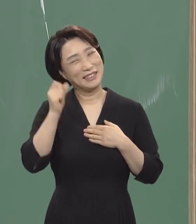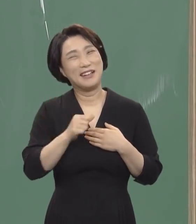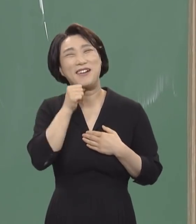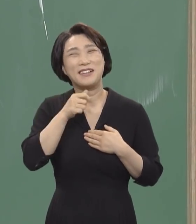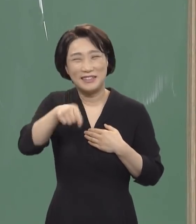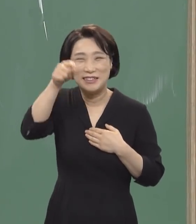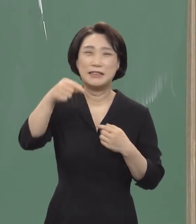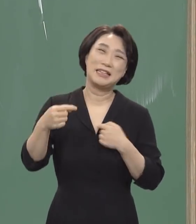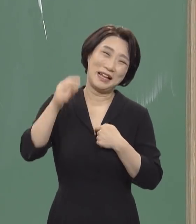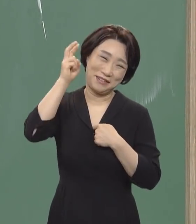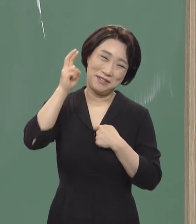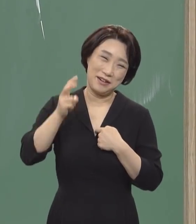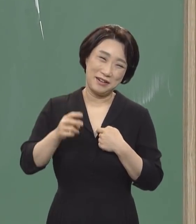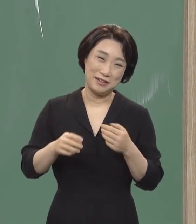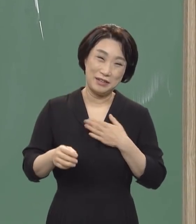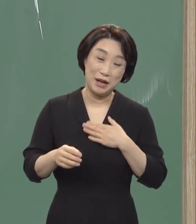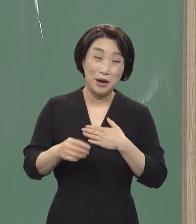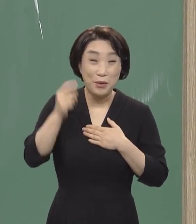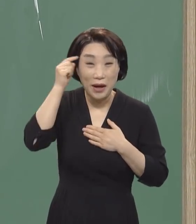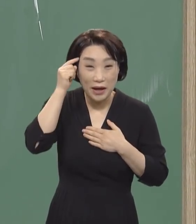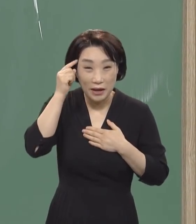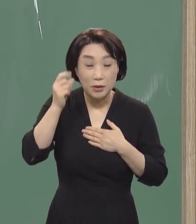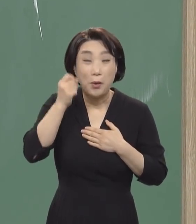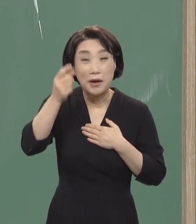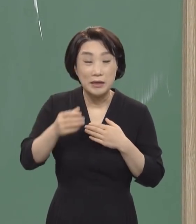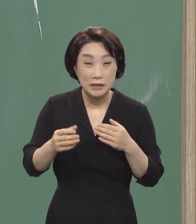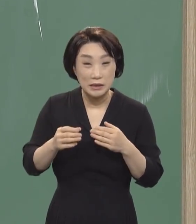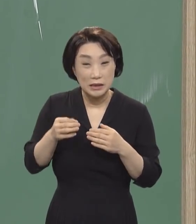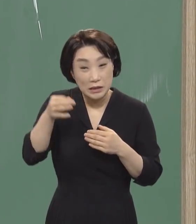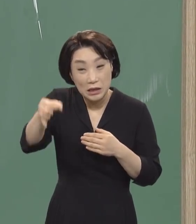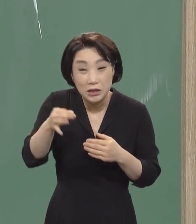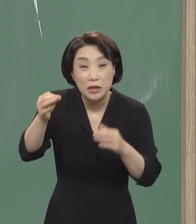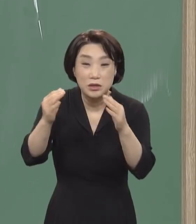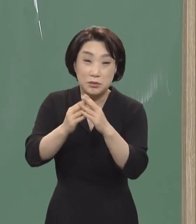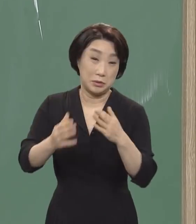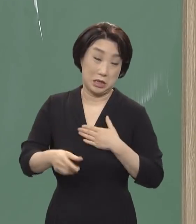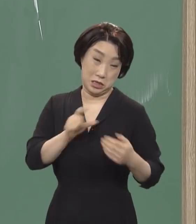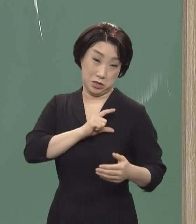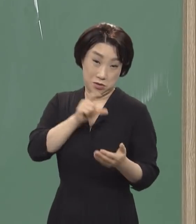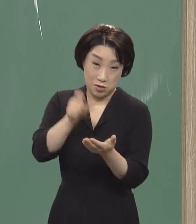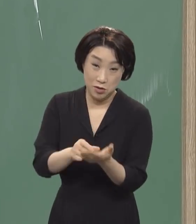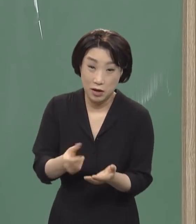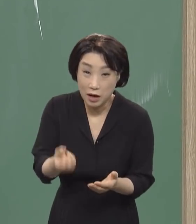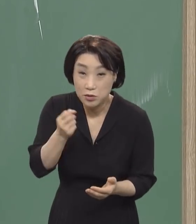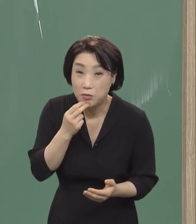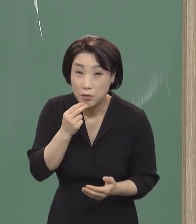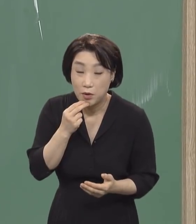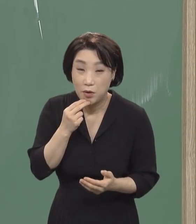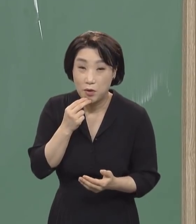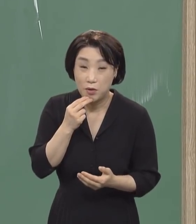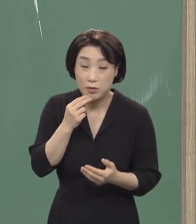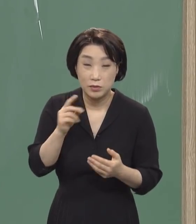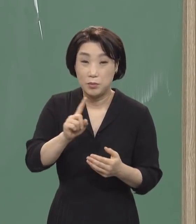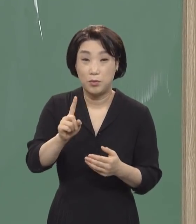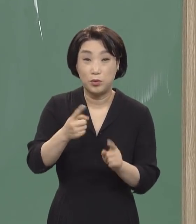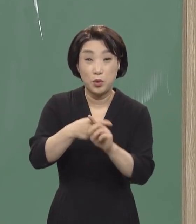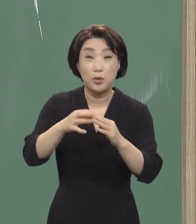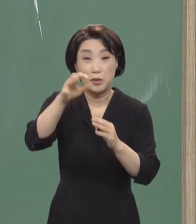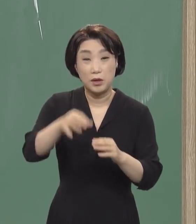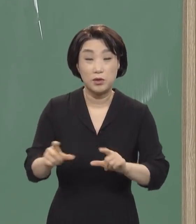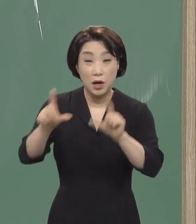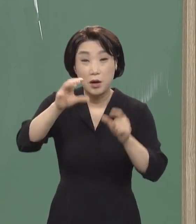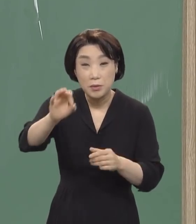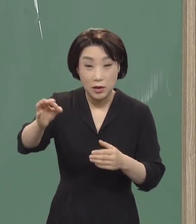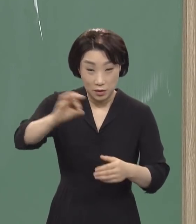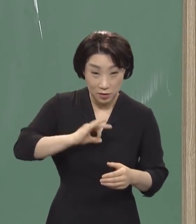거지냐 난 사귈색 방 하나 집 하나도 없어 아무것도 없어 교회에서 생활비라고 받아본 적 없어